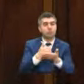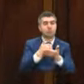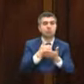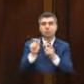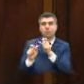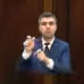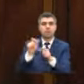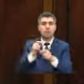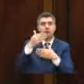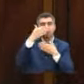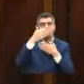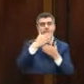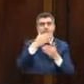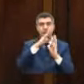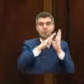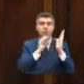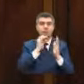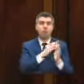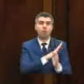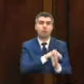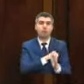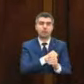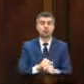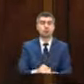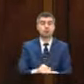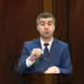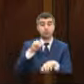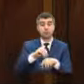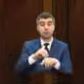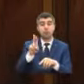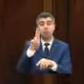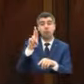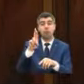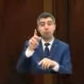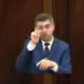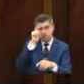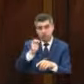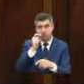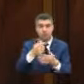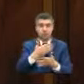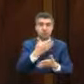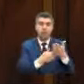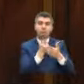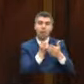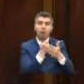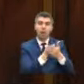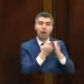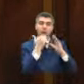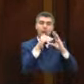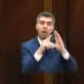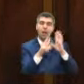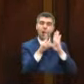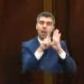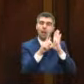الشعب الفلسطيني. نثمن موقف رسالة جلالة الملك من أجل حقوق الشعب